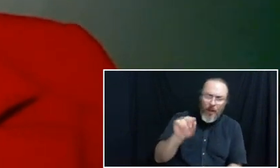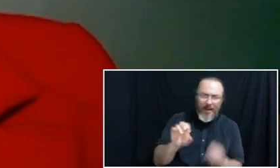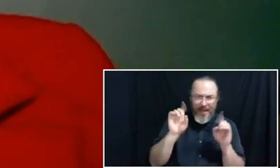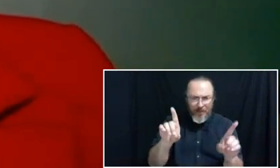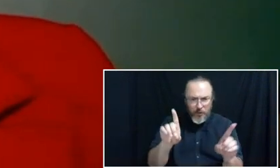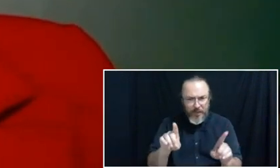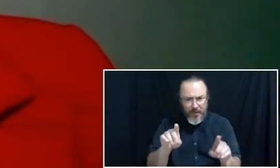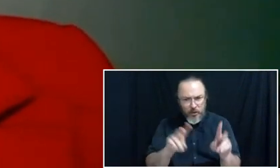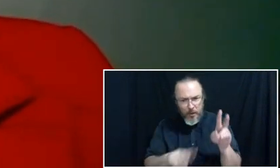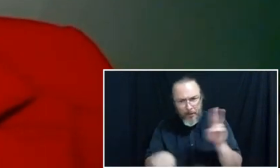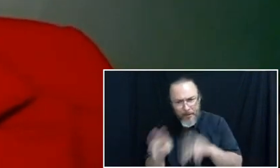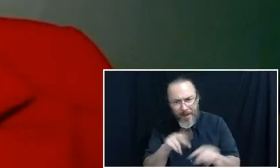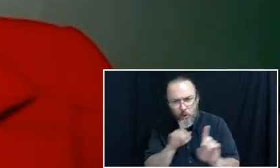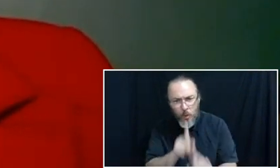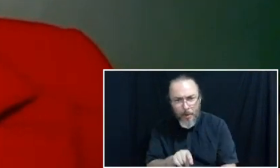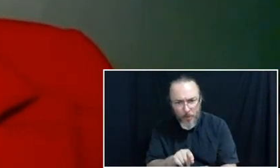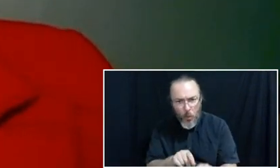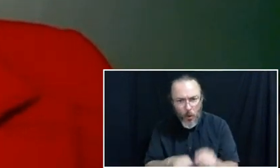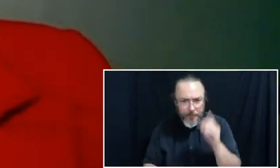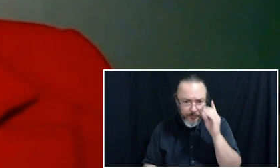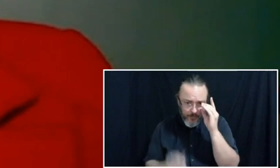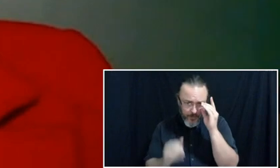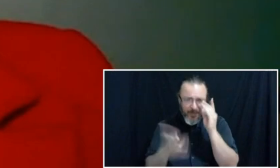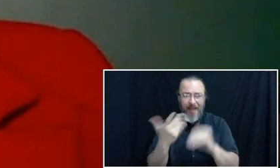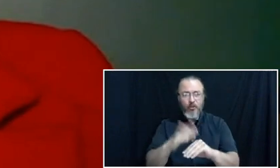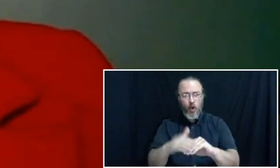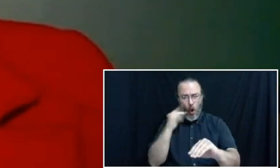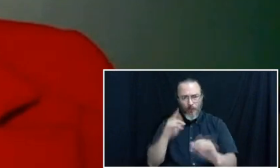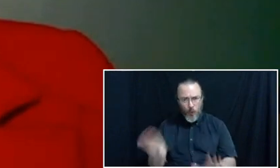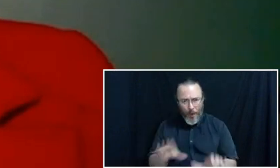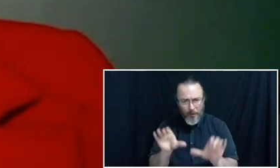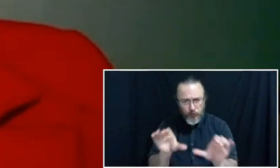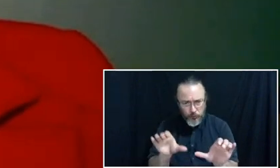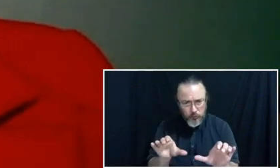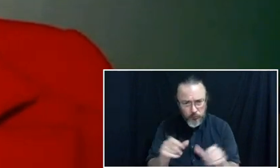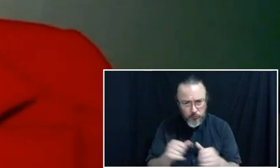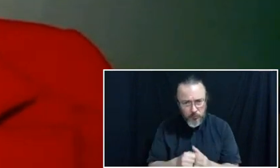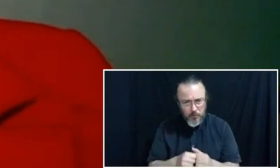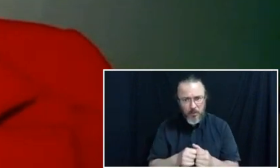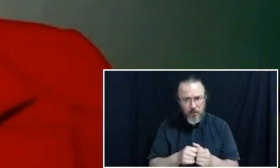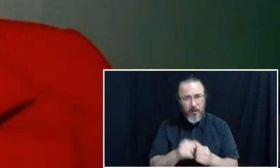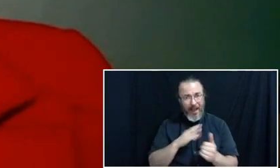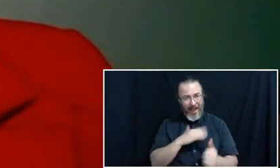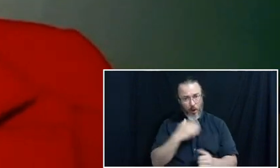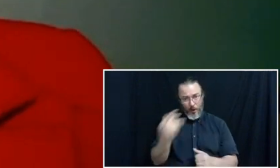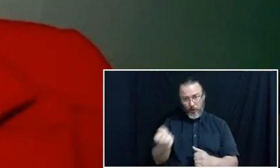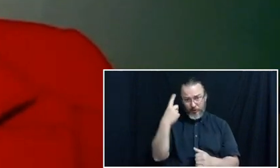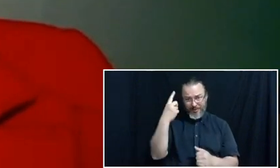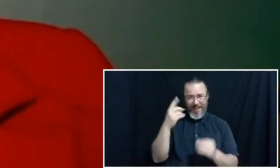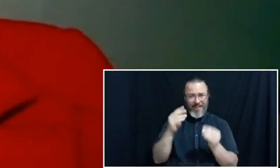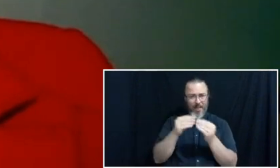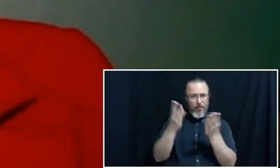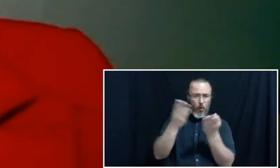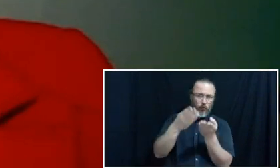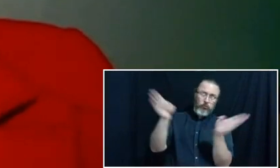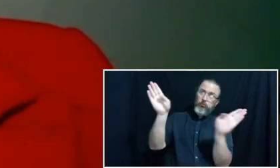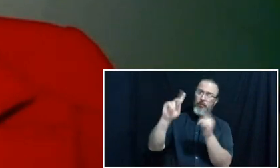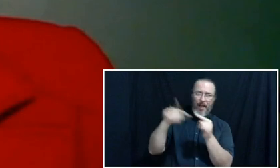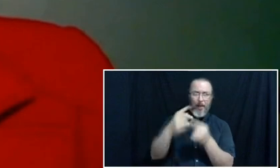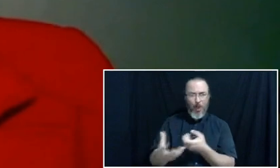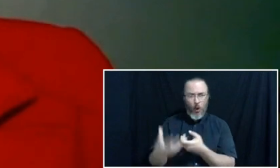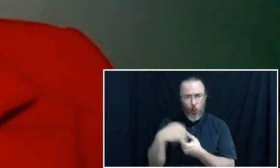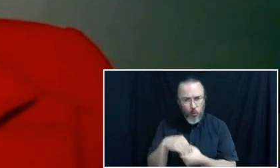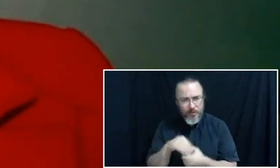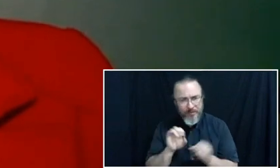Le rapport GEM 2020 est un appel à l'action, un appel à élargir notre compréhension de l'éducation inclusive pour prendre en compte tous les apprenants, quelle que soit leur identité,